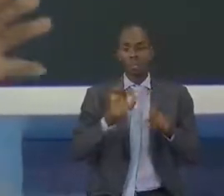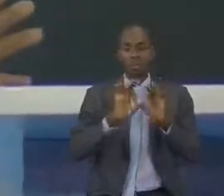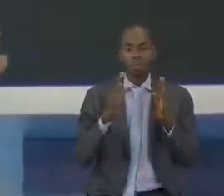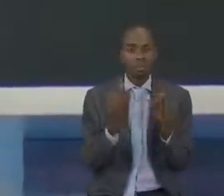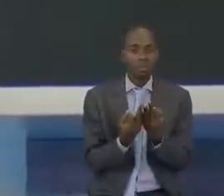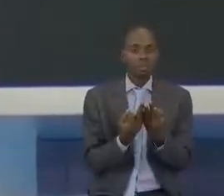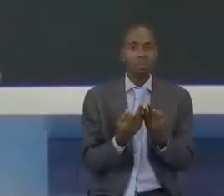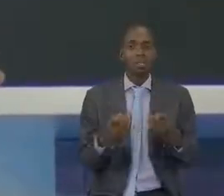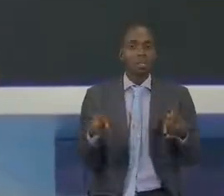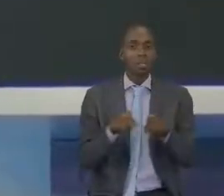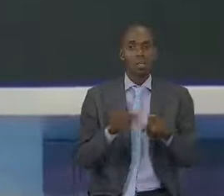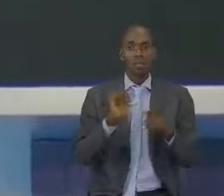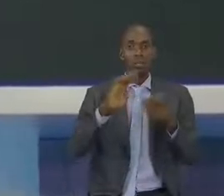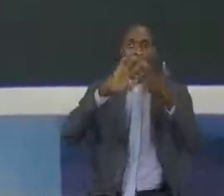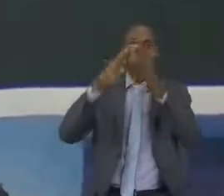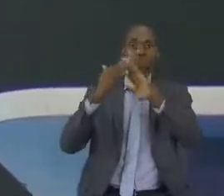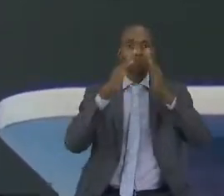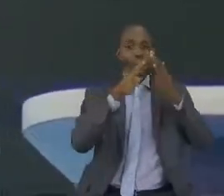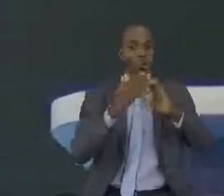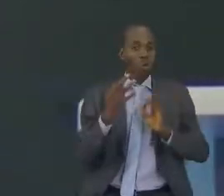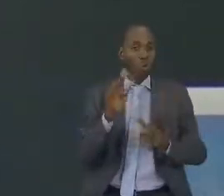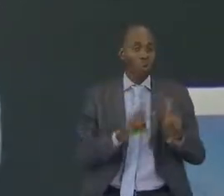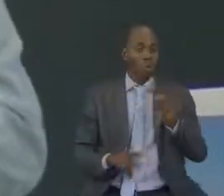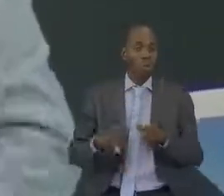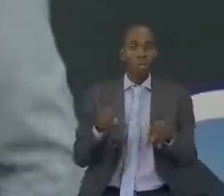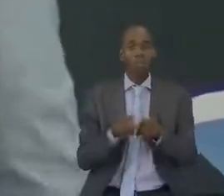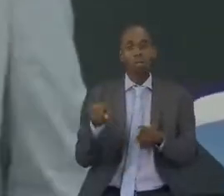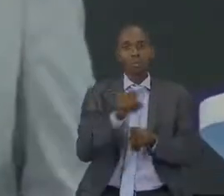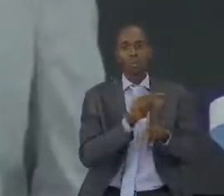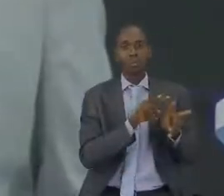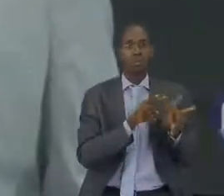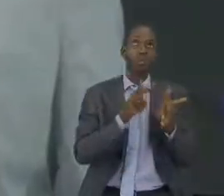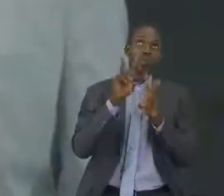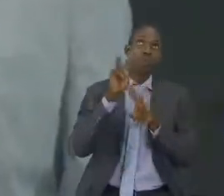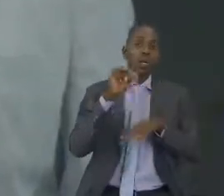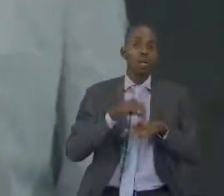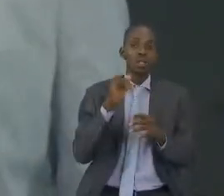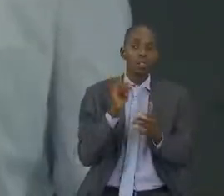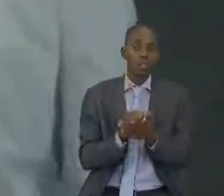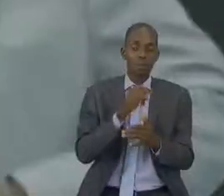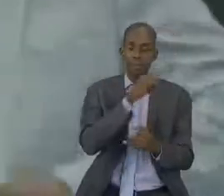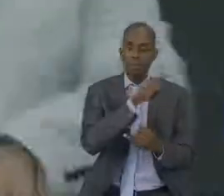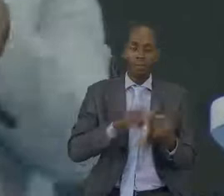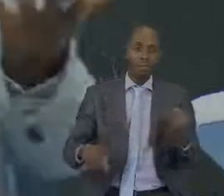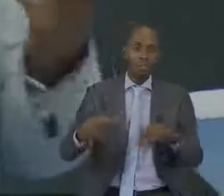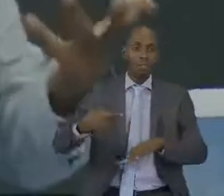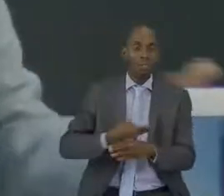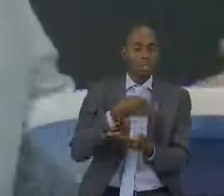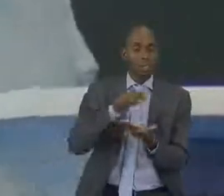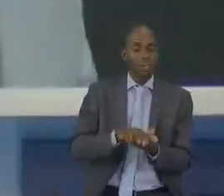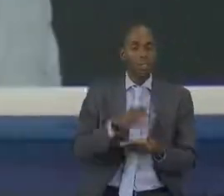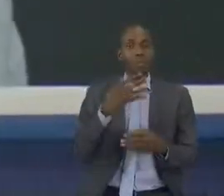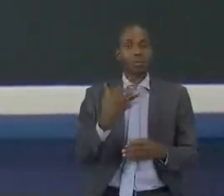que communauté de personnes, comme vous regardez l'agneau final, l'agneau de Dieu,